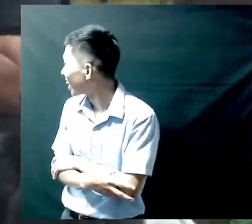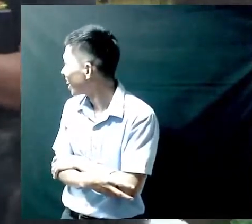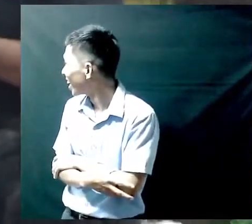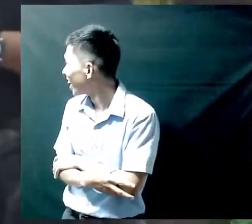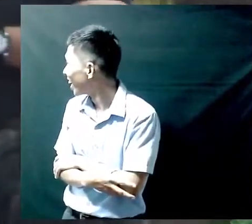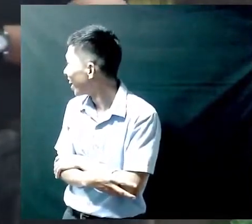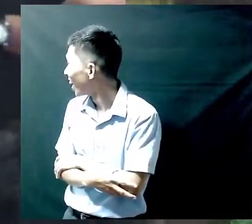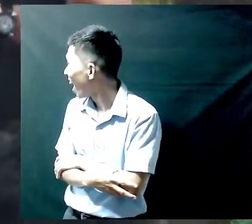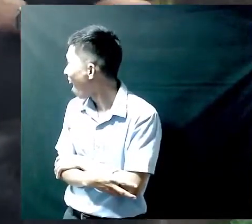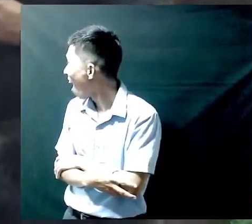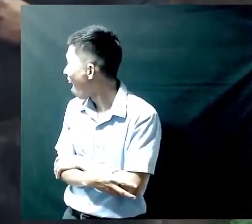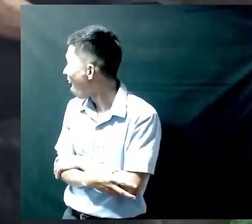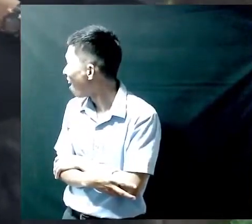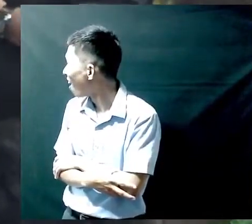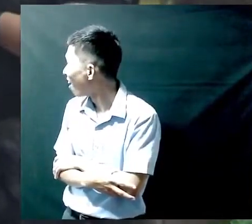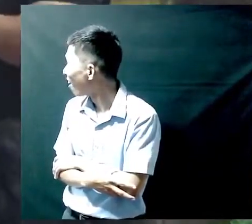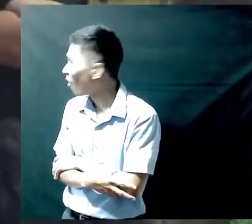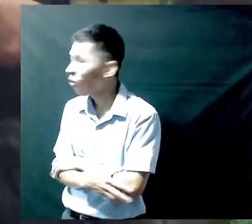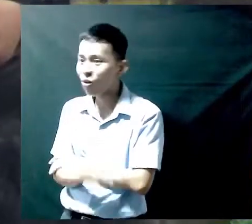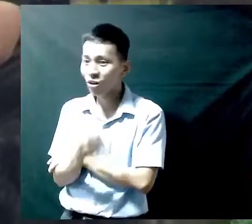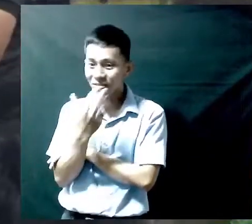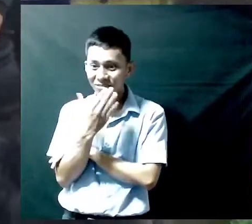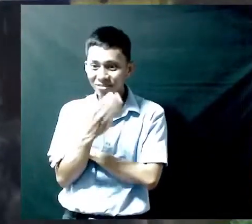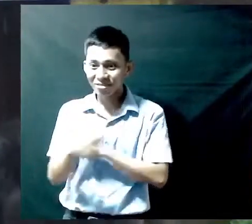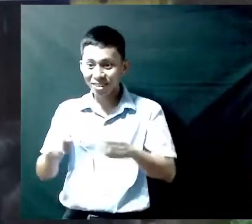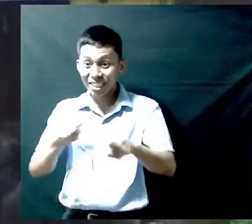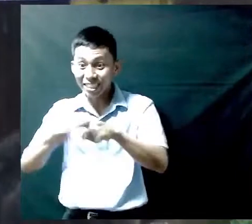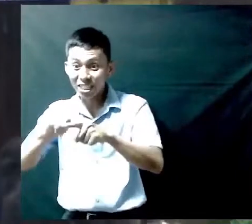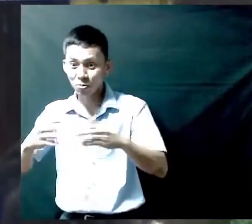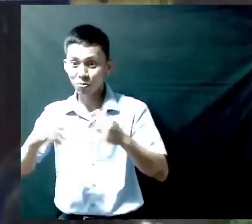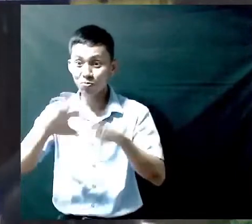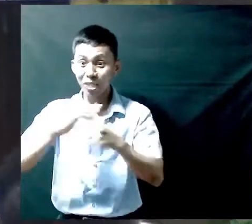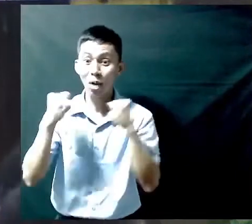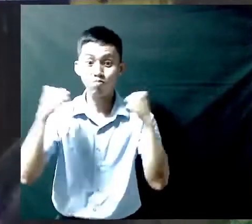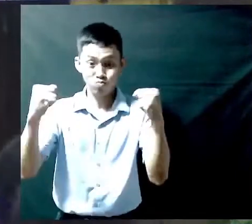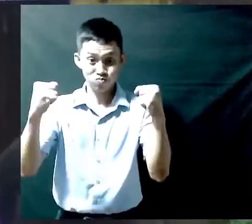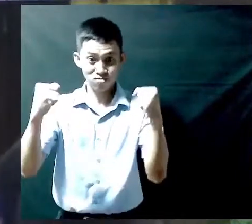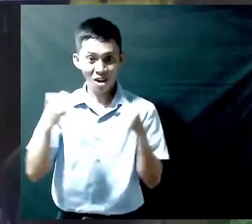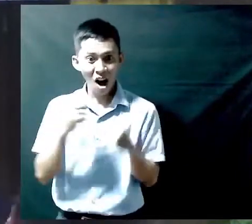mga dapat na tinitrain natin ng gusto, pastor, eh, no? Talaga.